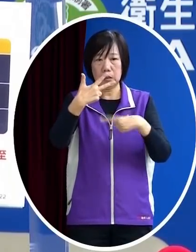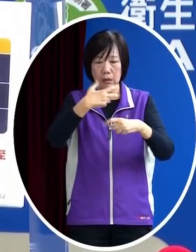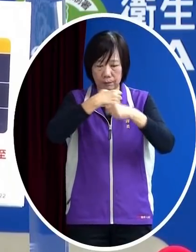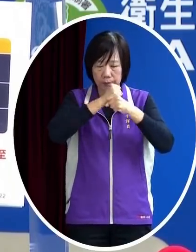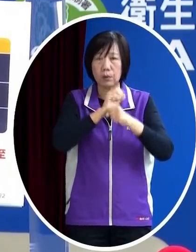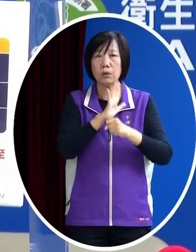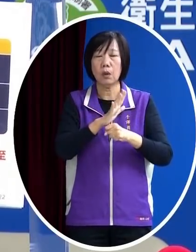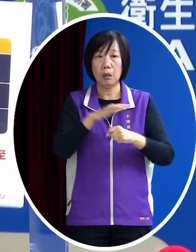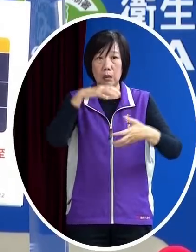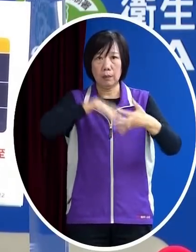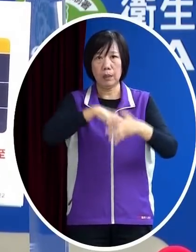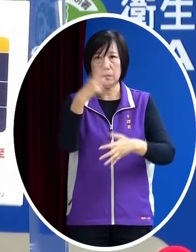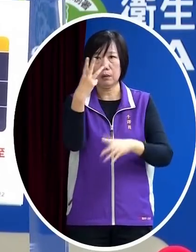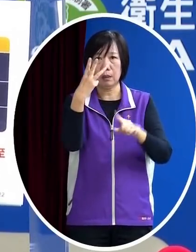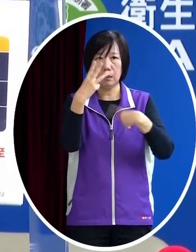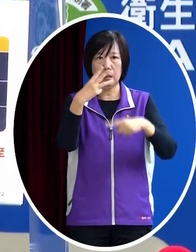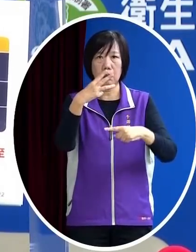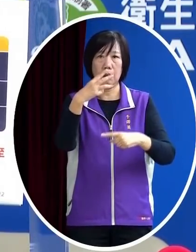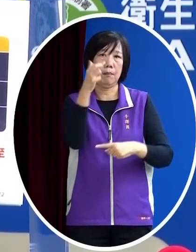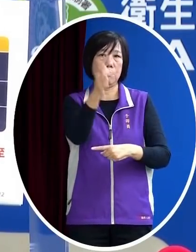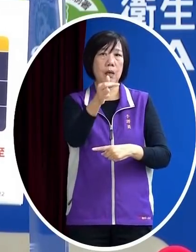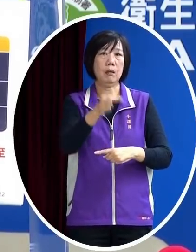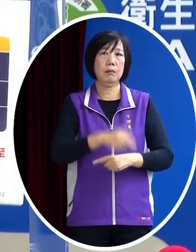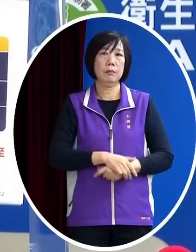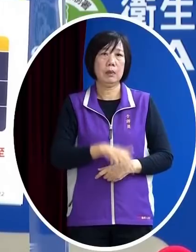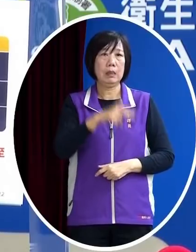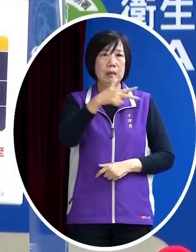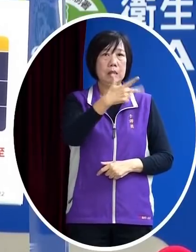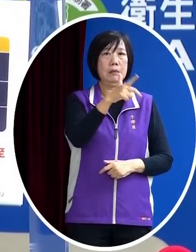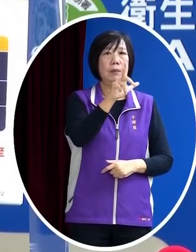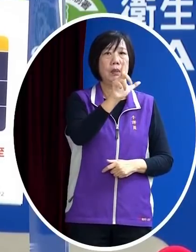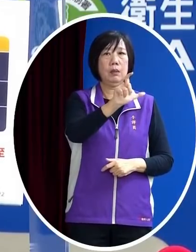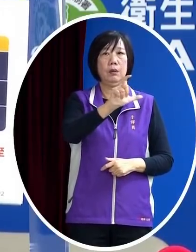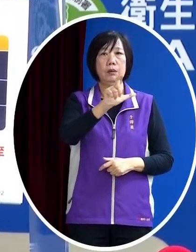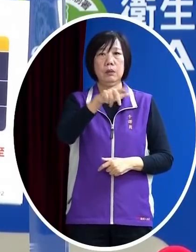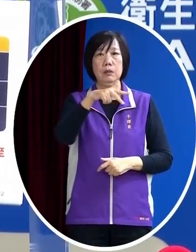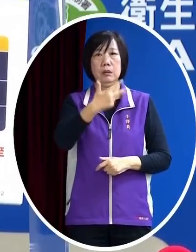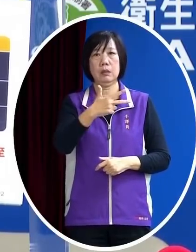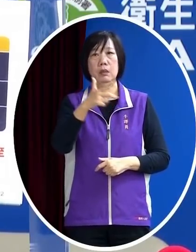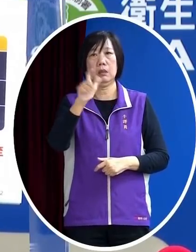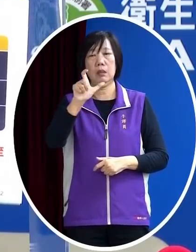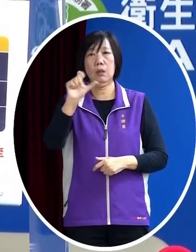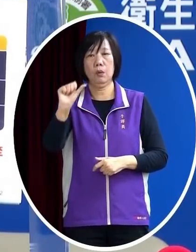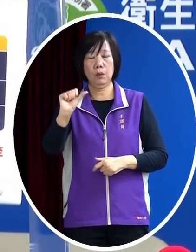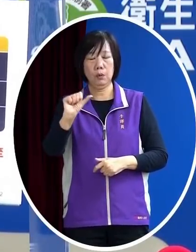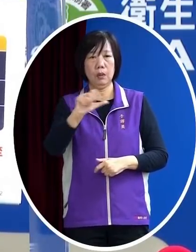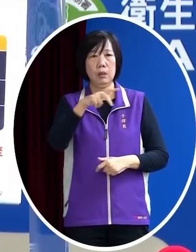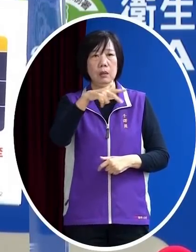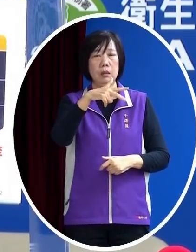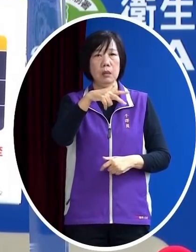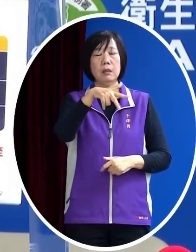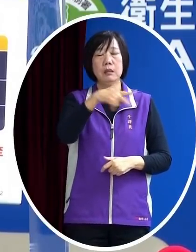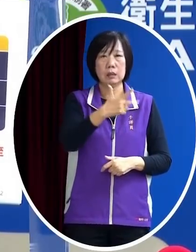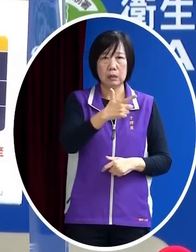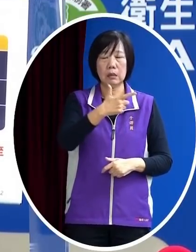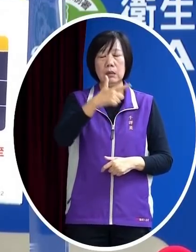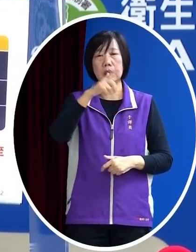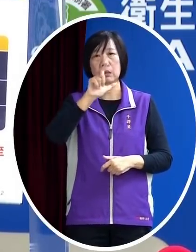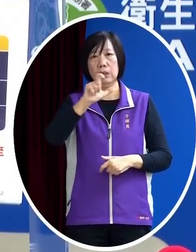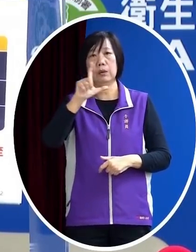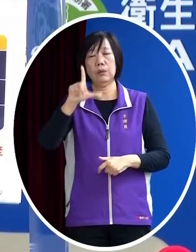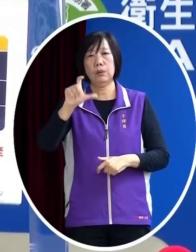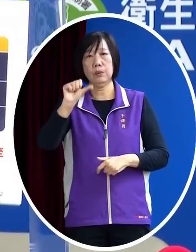中3人确诊，就我们刚才讲760、765、776，766、760、